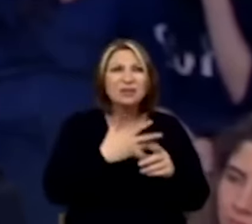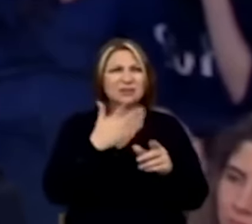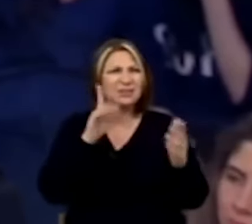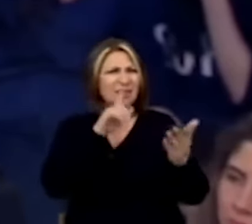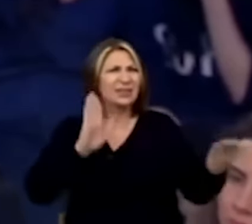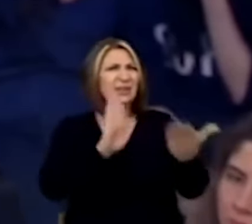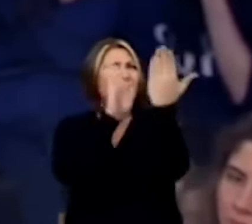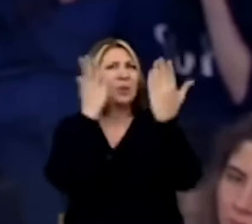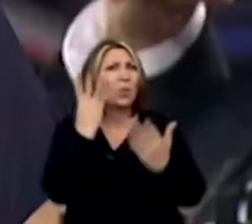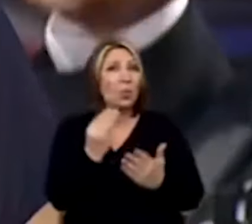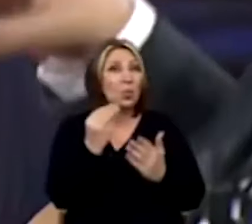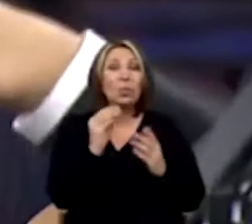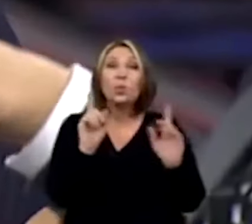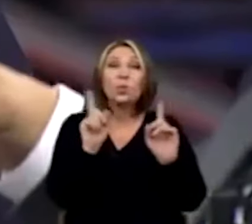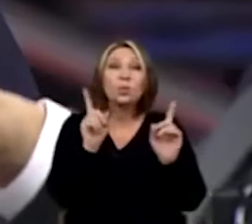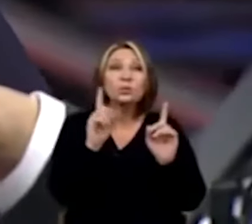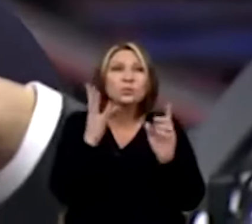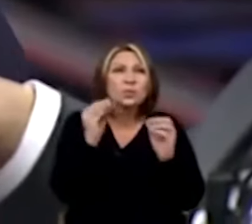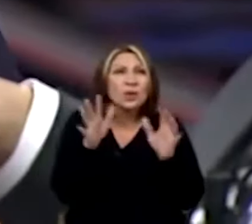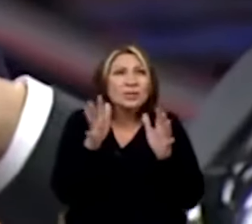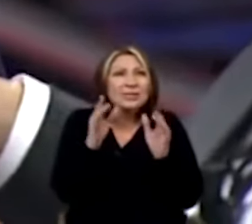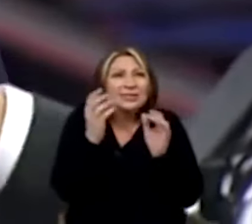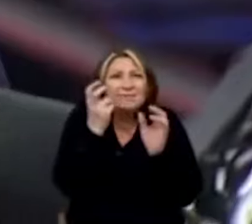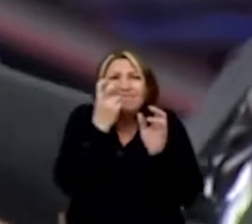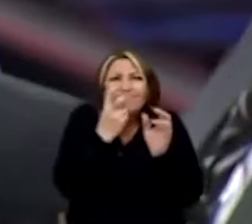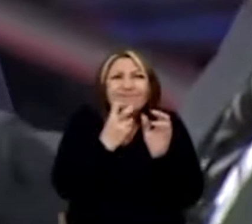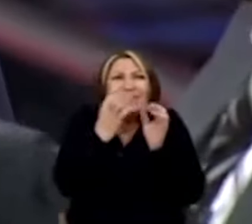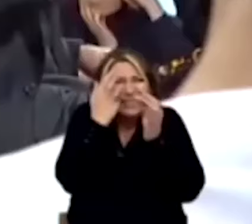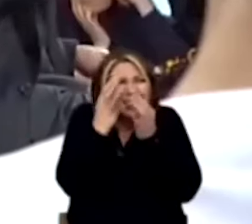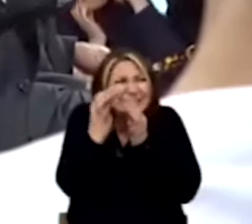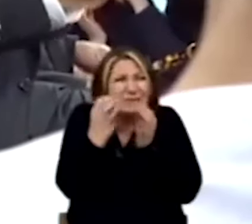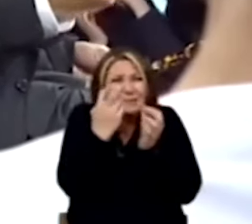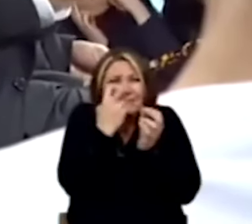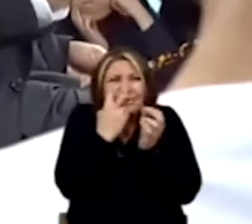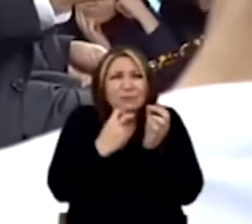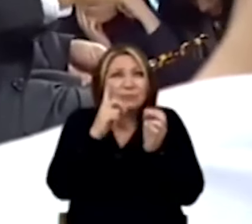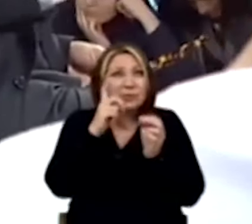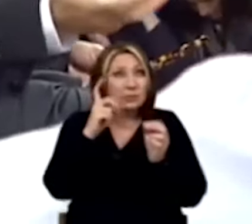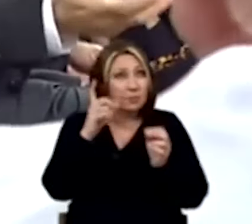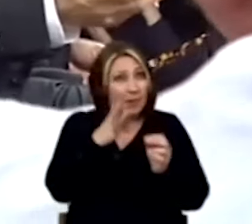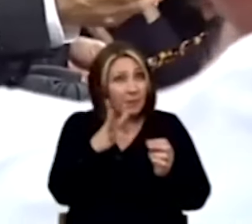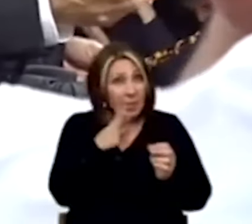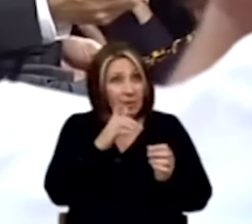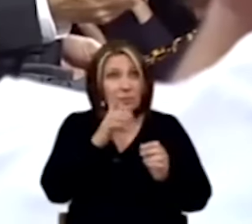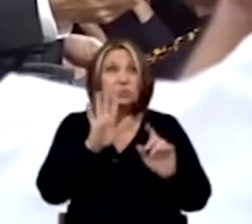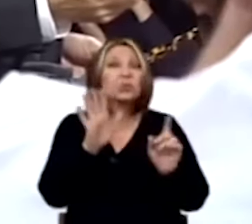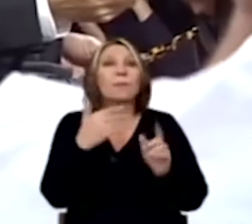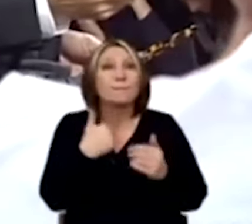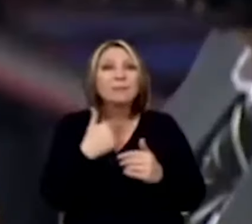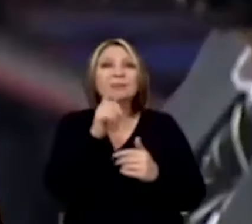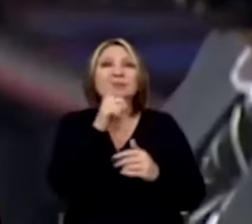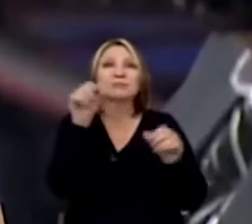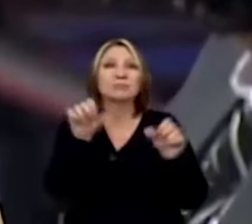antipatisi olur üzerinde falan yani bu. Yok. Ne acayip elimizden geldiği kadar. Peki bebek sen yani kasti bir detonelik mi var yoksa zaten bir yok detonesi? Zaten